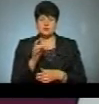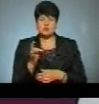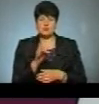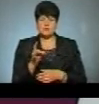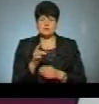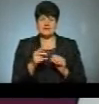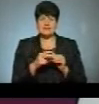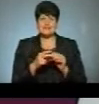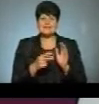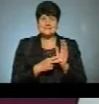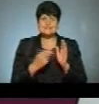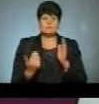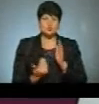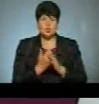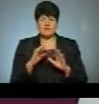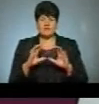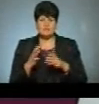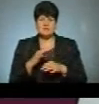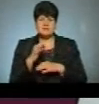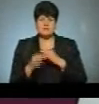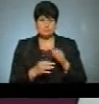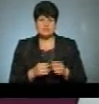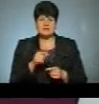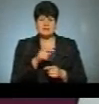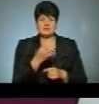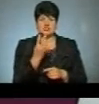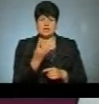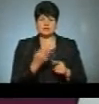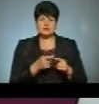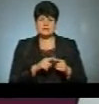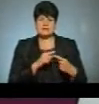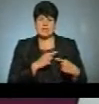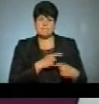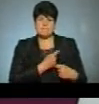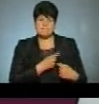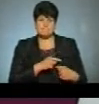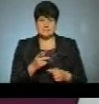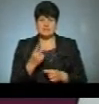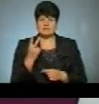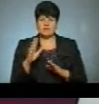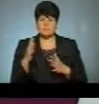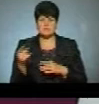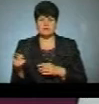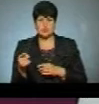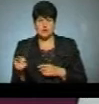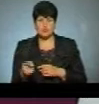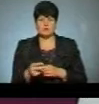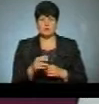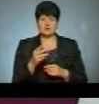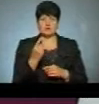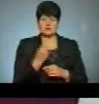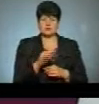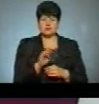районі. 7 нових випадків за добу, з них 4 медики. По 2 випадки зафіксували в Тернополі і Шумському районі, по 1 –